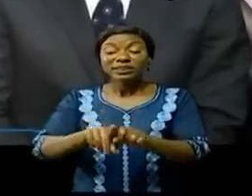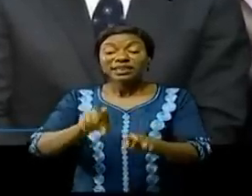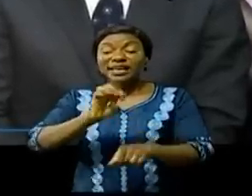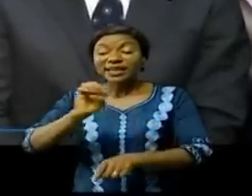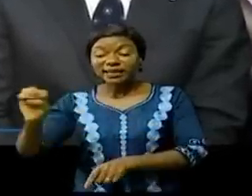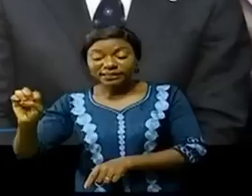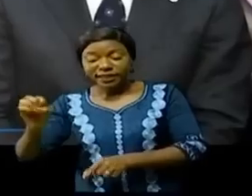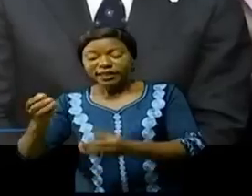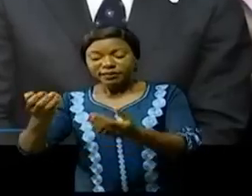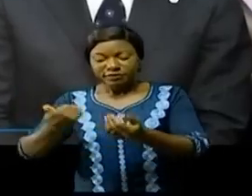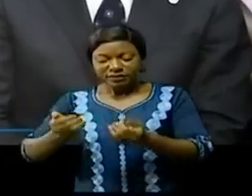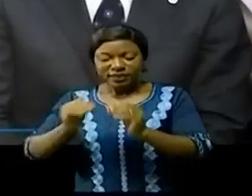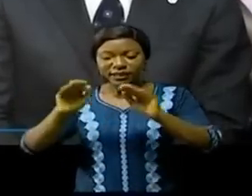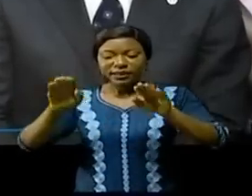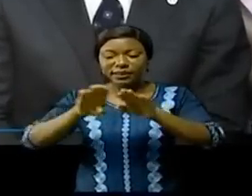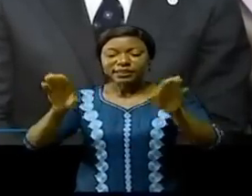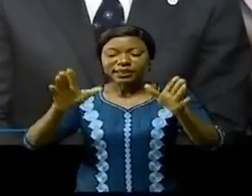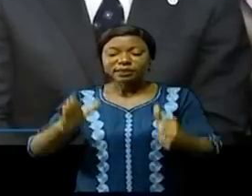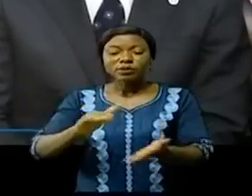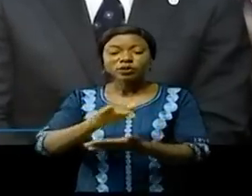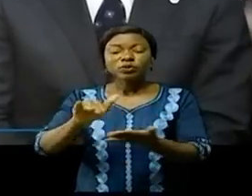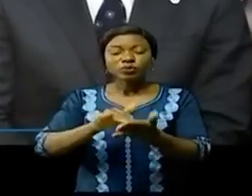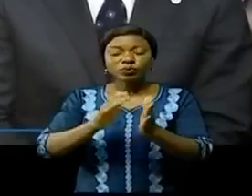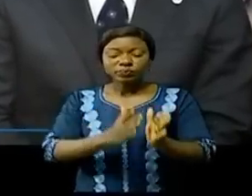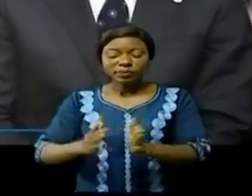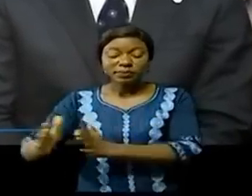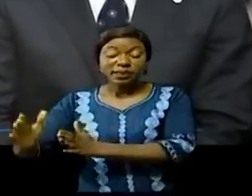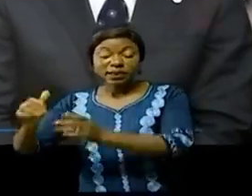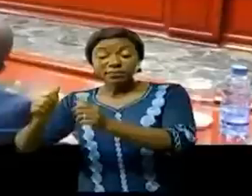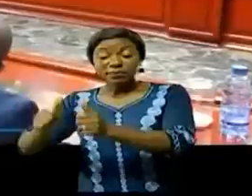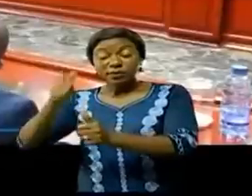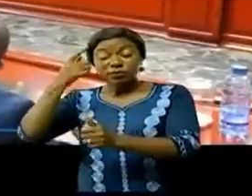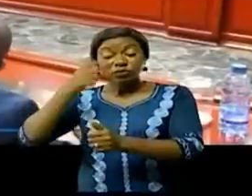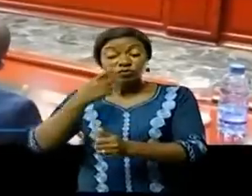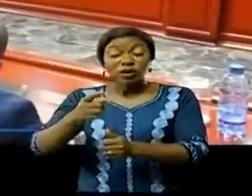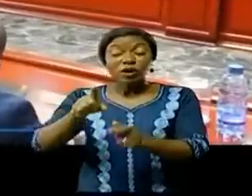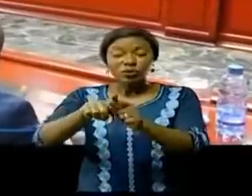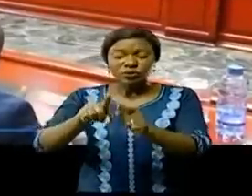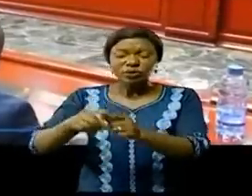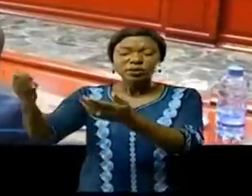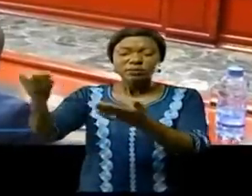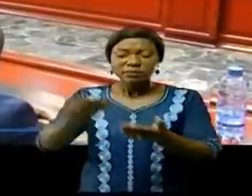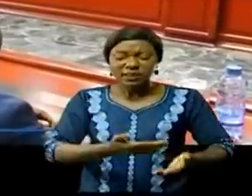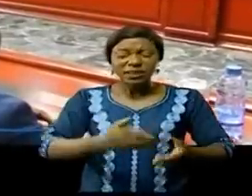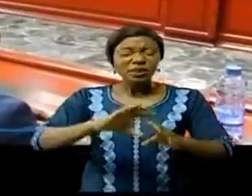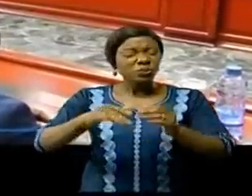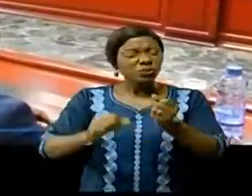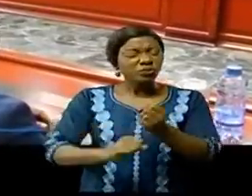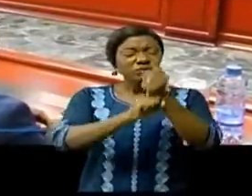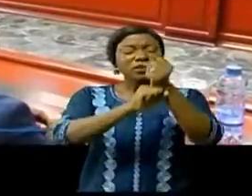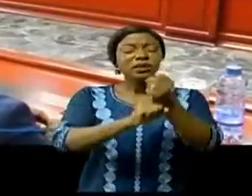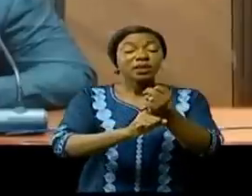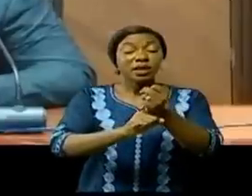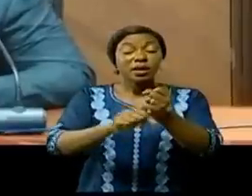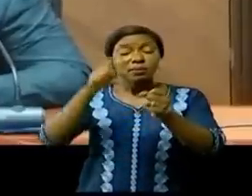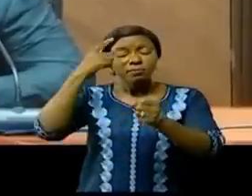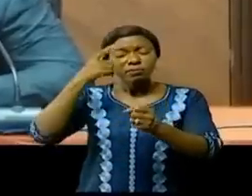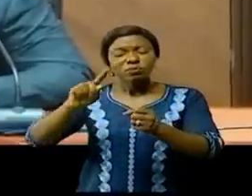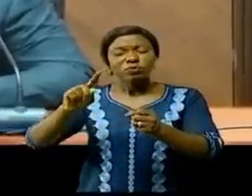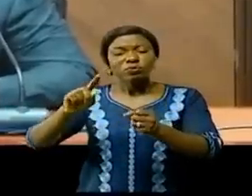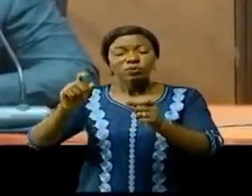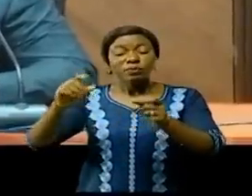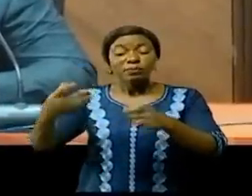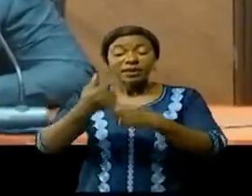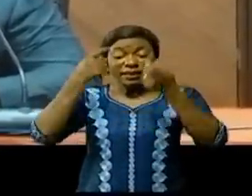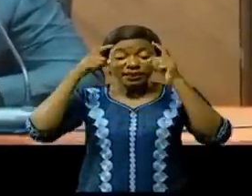ronde pour laquelle nous allons nous préparer afin que nous puissions nous rassurer de lui apporter tous les soutiens possibles afin qu'il prenne des